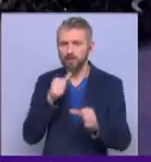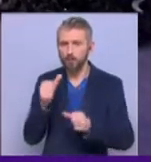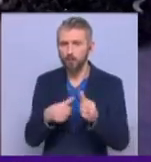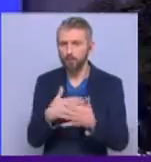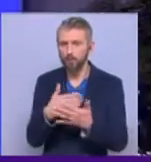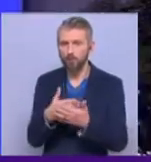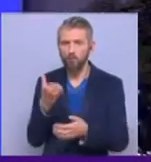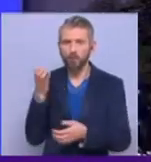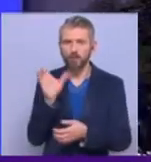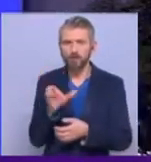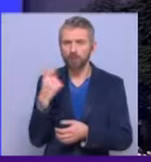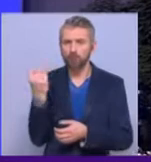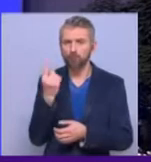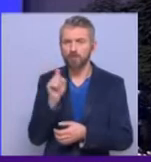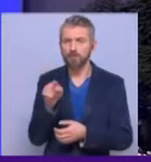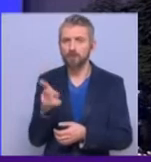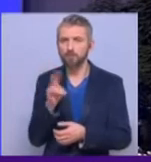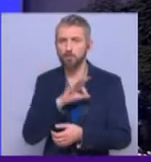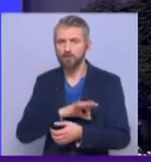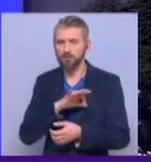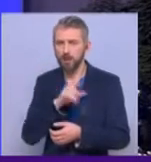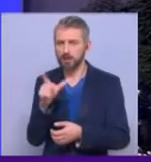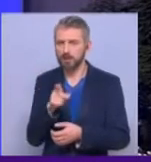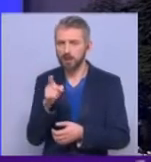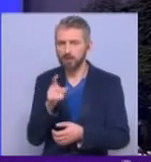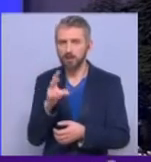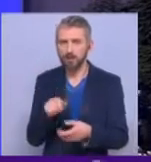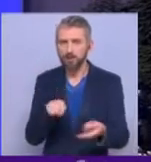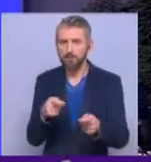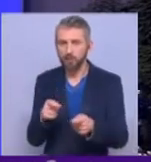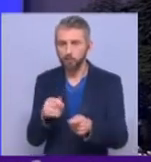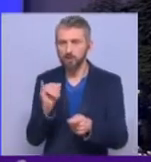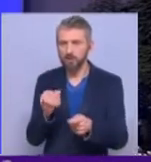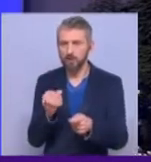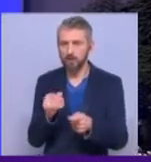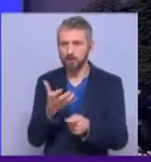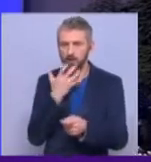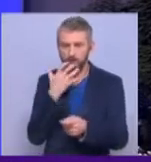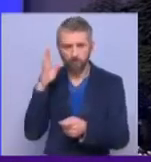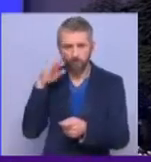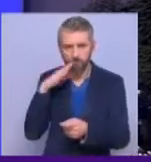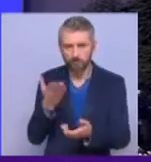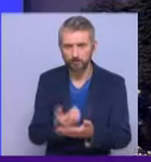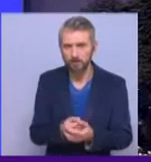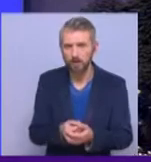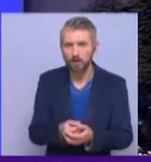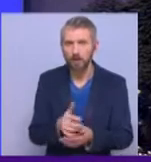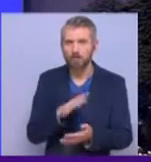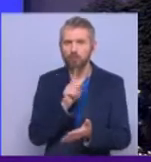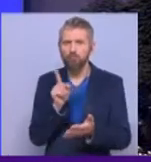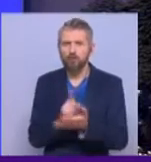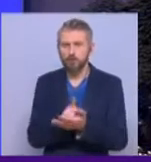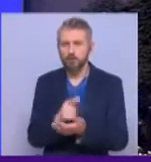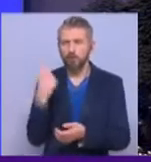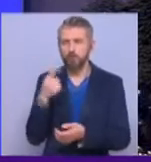по-моєму, встановити счетчики тим, хто потребляє газ на плиту і в колонку, водонагревательную, то есть должны были обязательно,